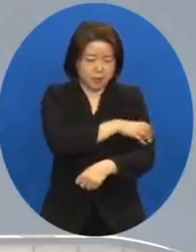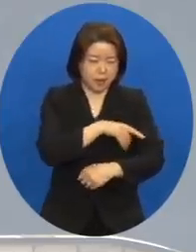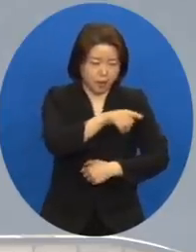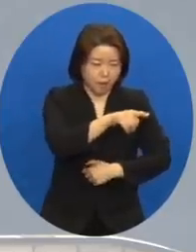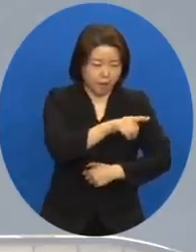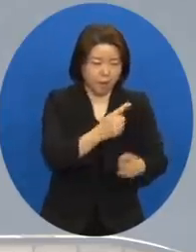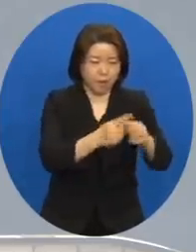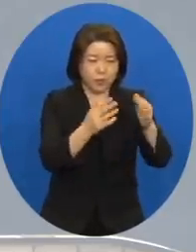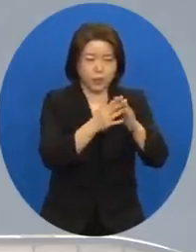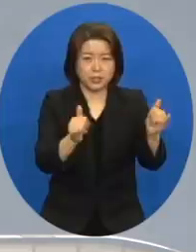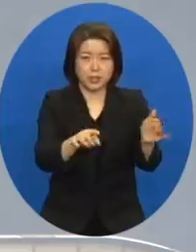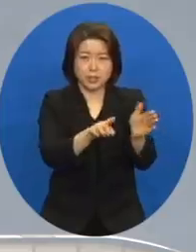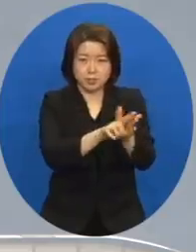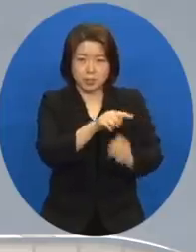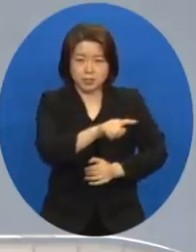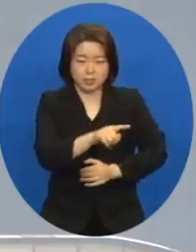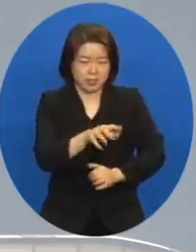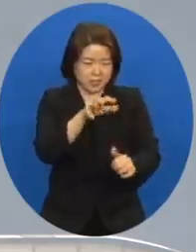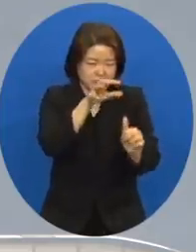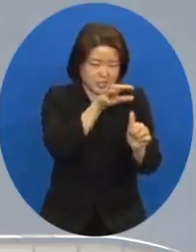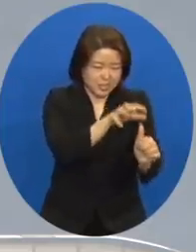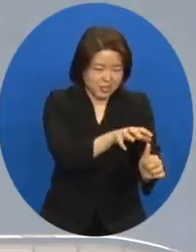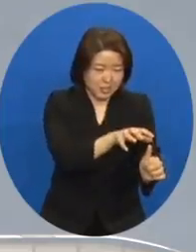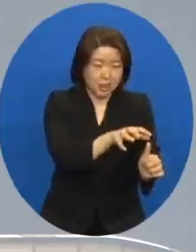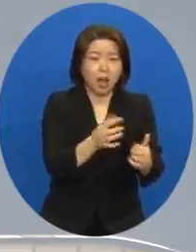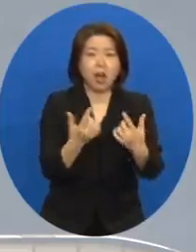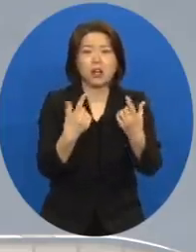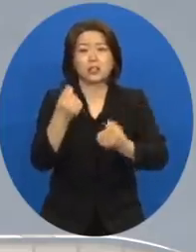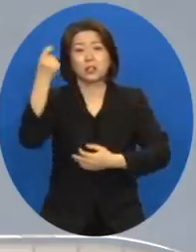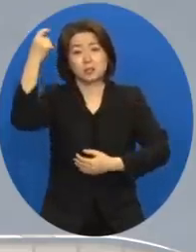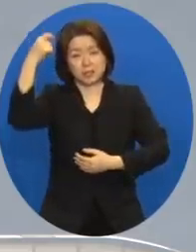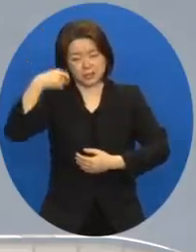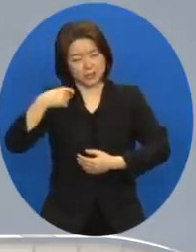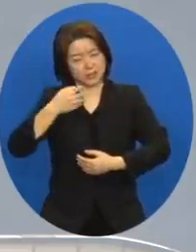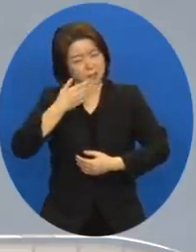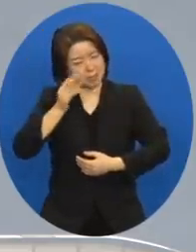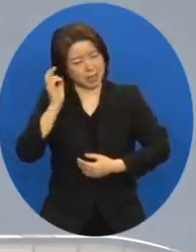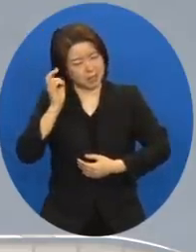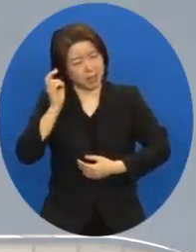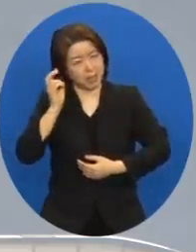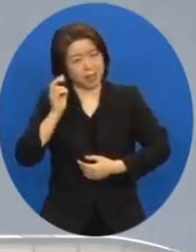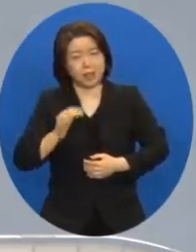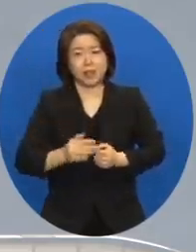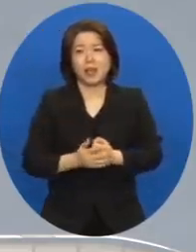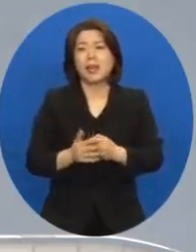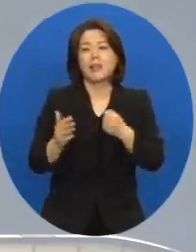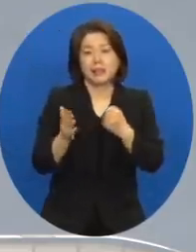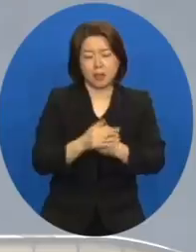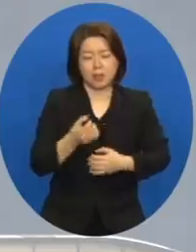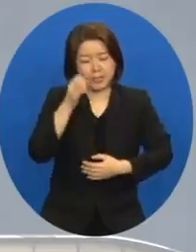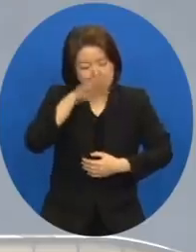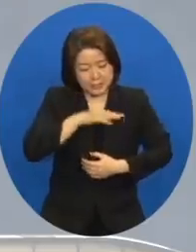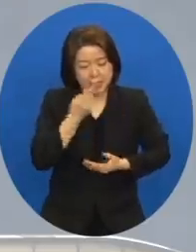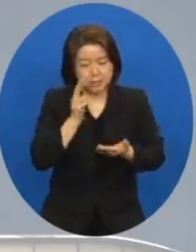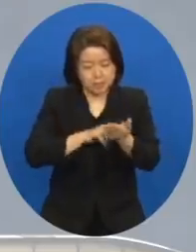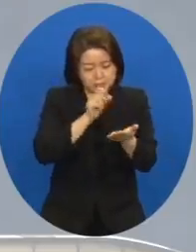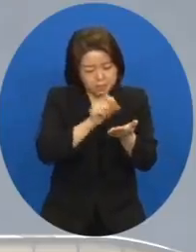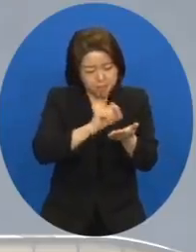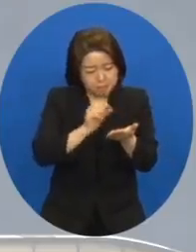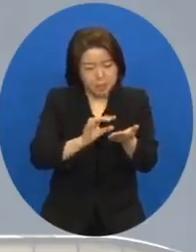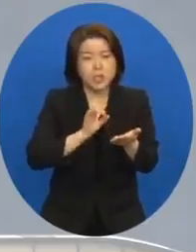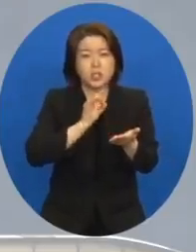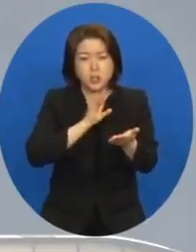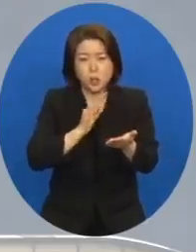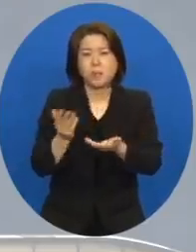교인들의 믿음을 아까 팔려고 하는 것처럼 느껴지게 있기 때문에 그냥 편지로 만 보내기로 한